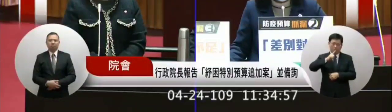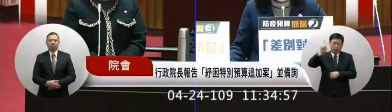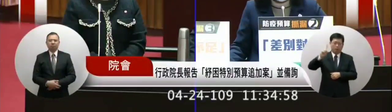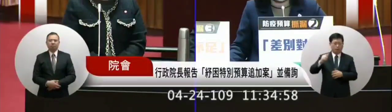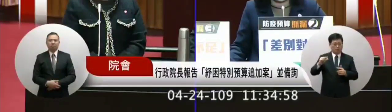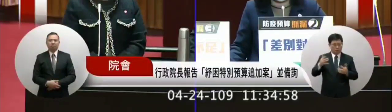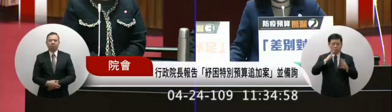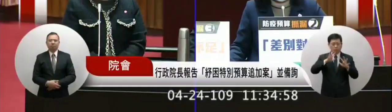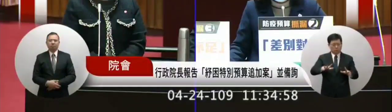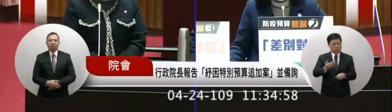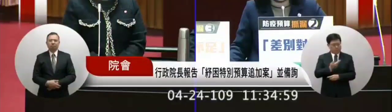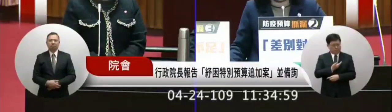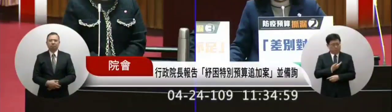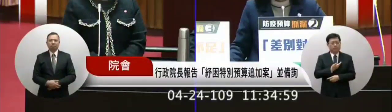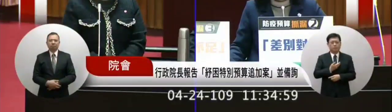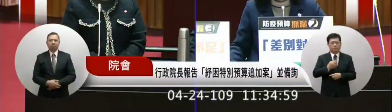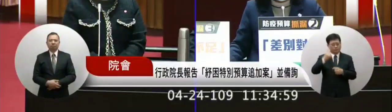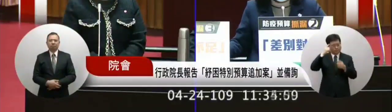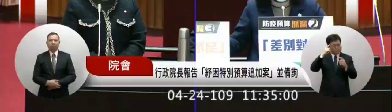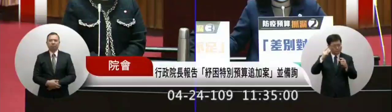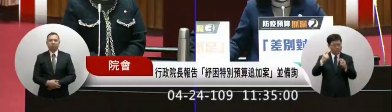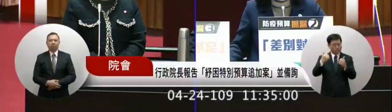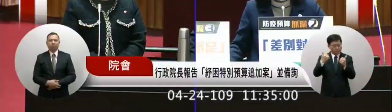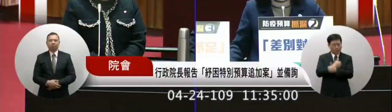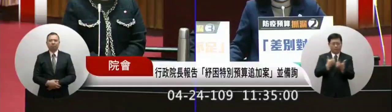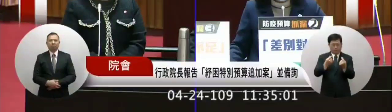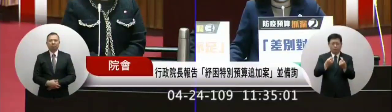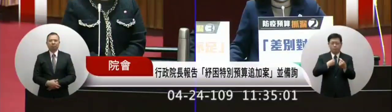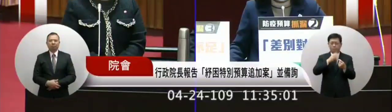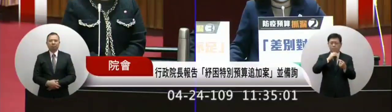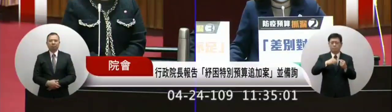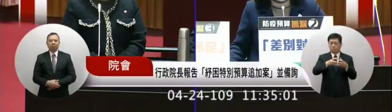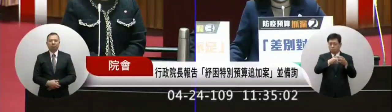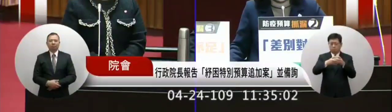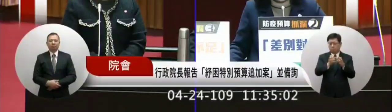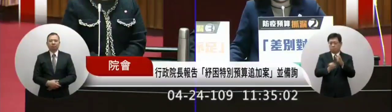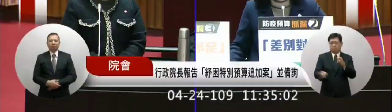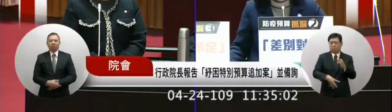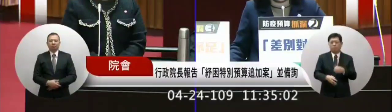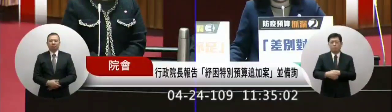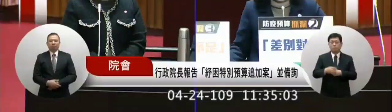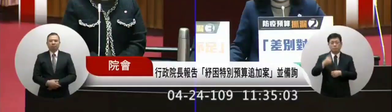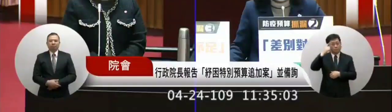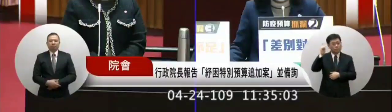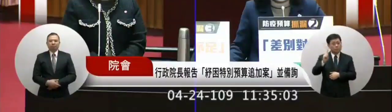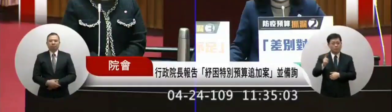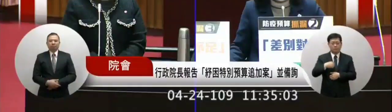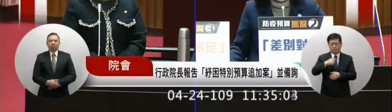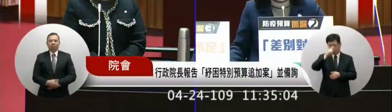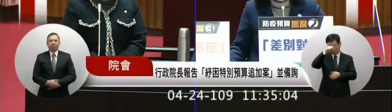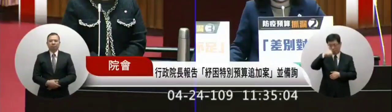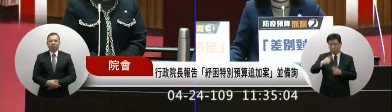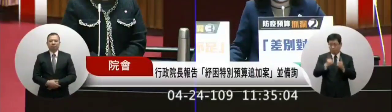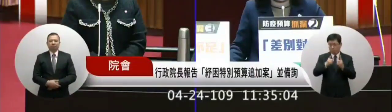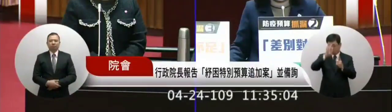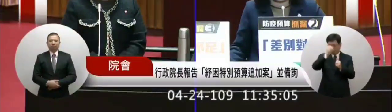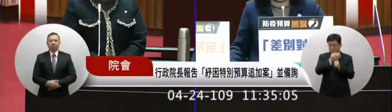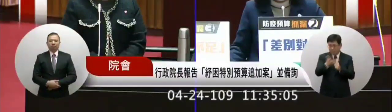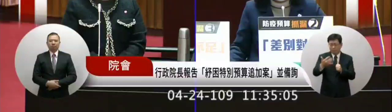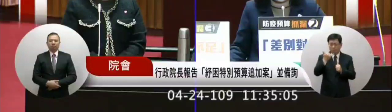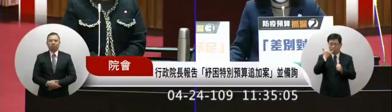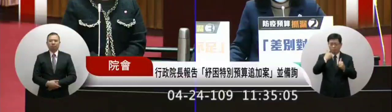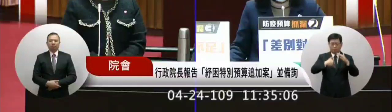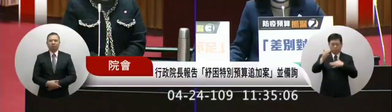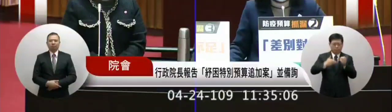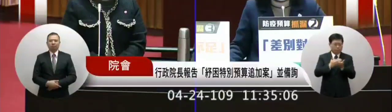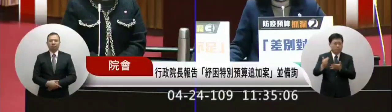情，但是大家共体时间下还是取消了一个群众集会，就是希望我们大家对于这个疫情呢是团结